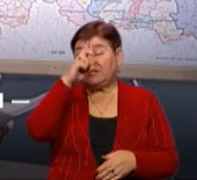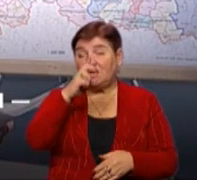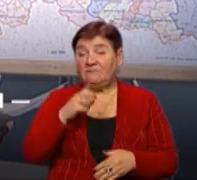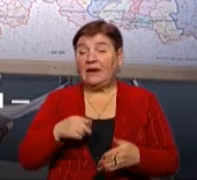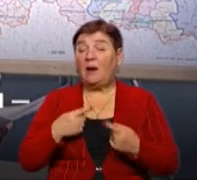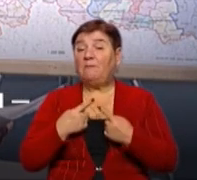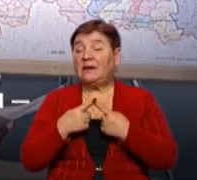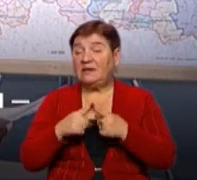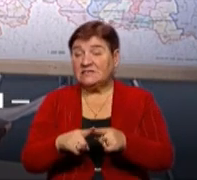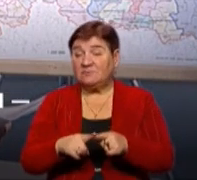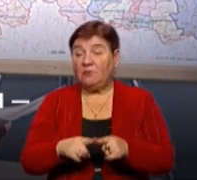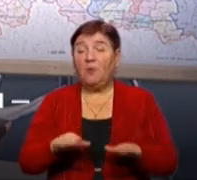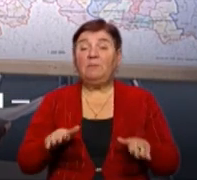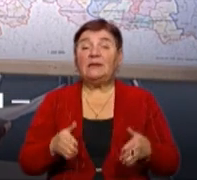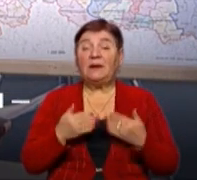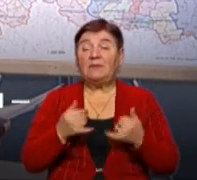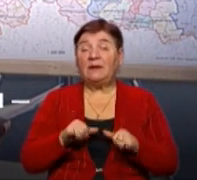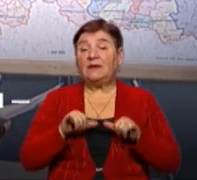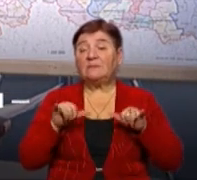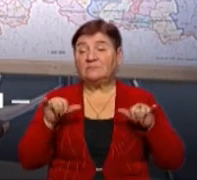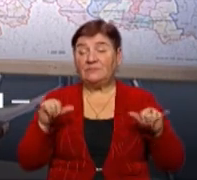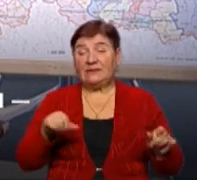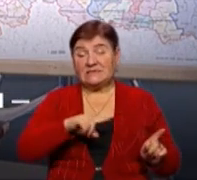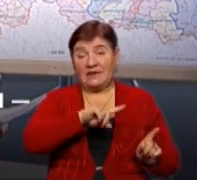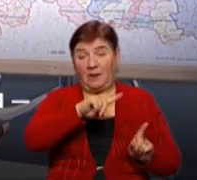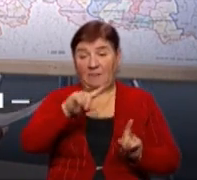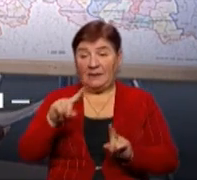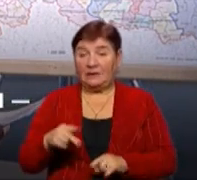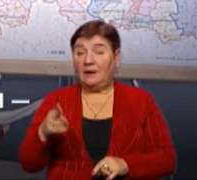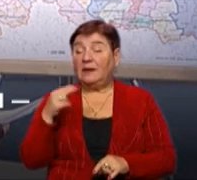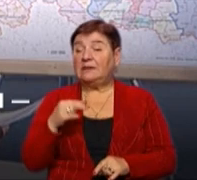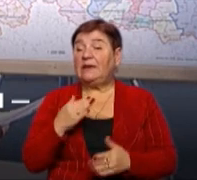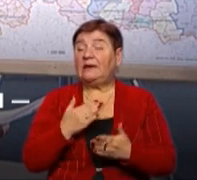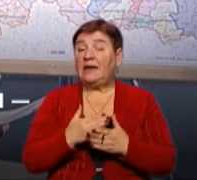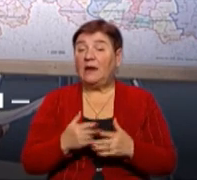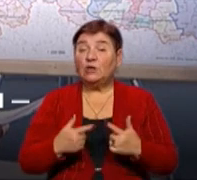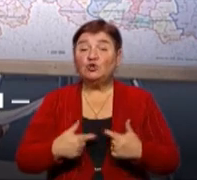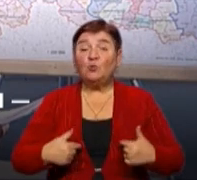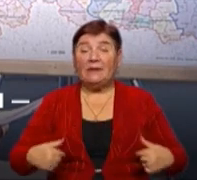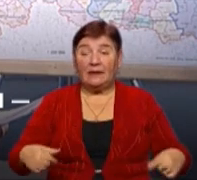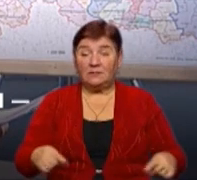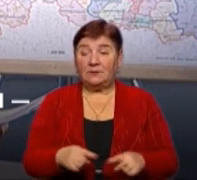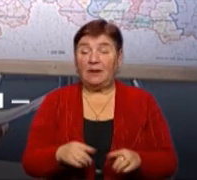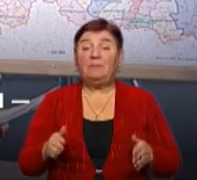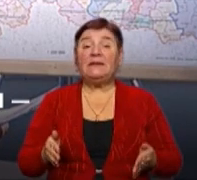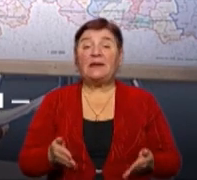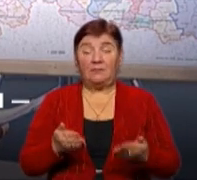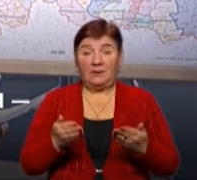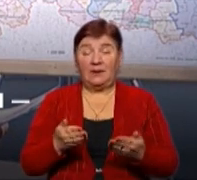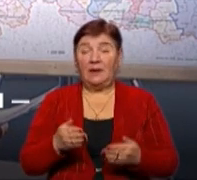державних механізмів підтримки регіонального розвитку на Закарпатті, де суб'єктами цієї